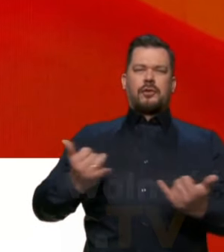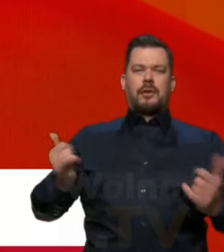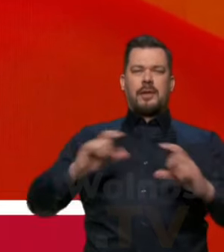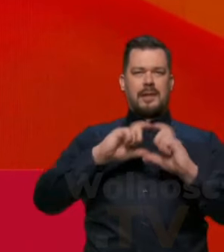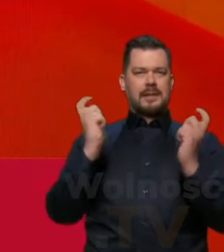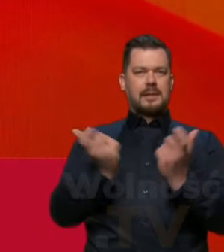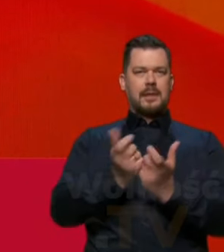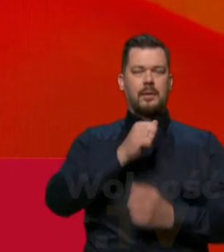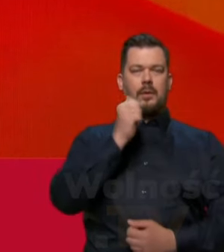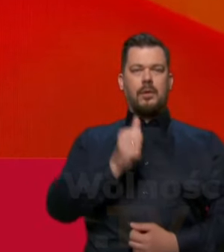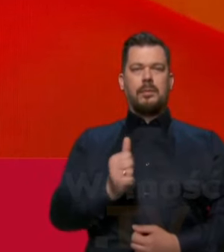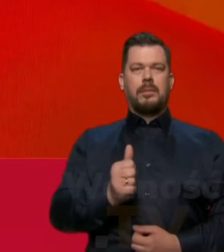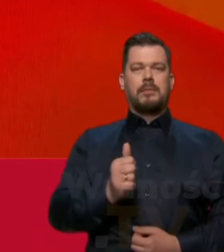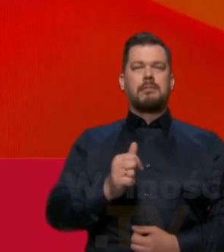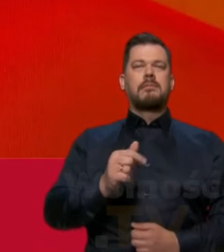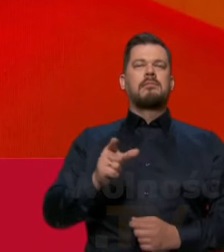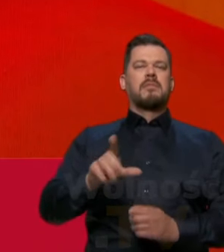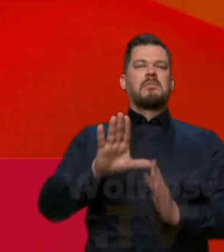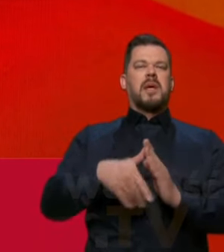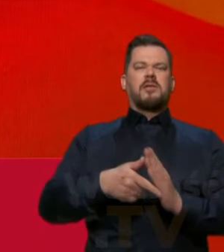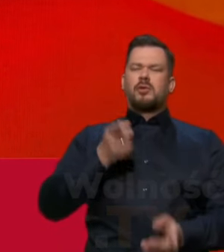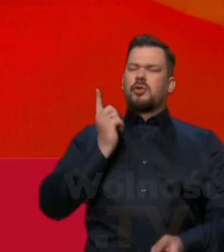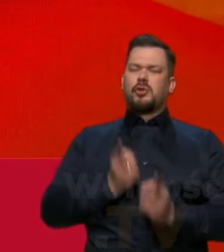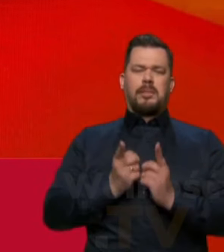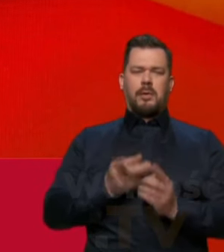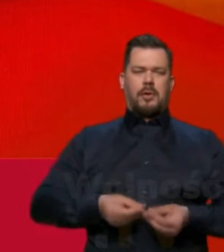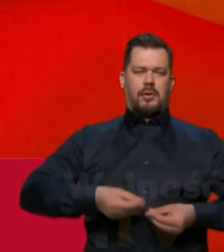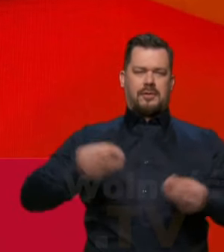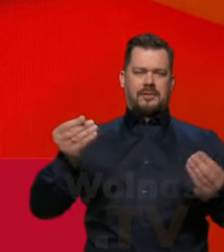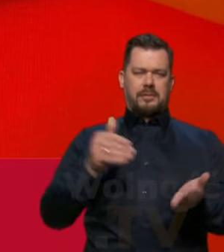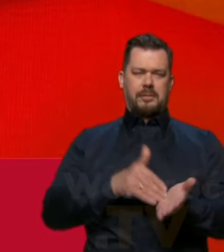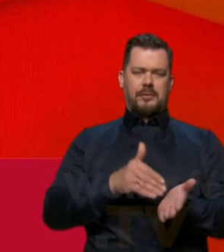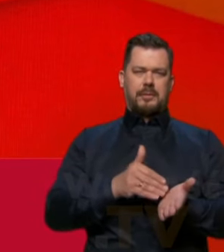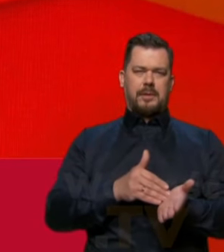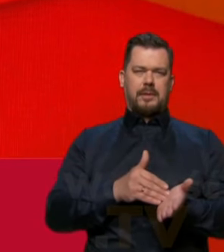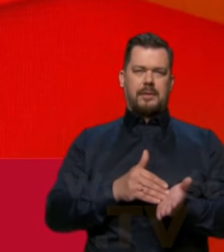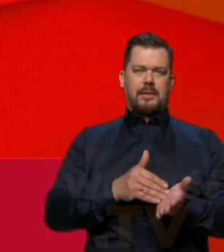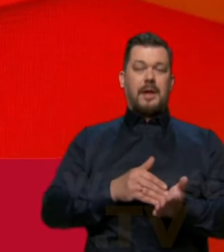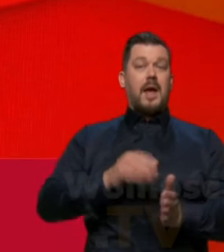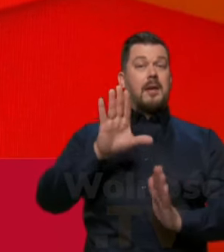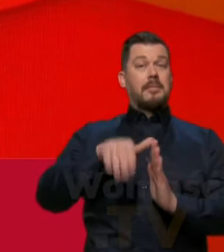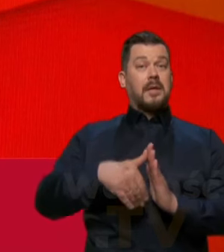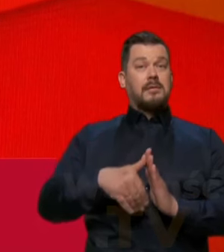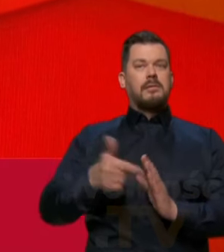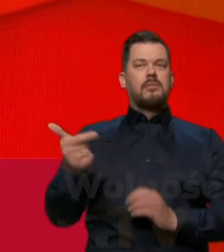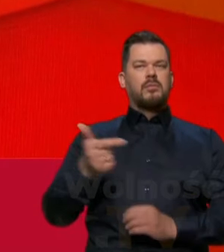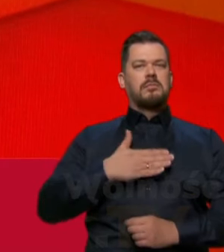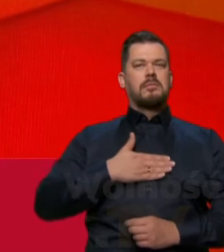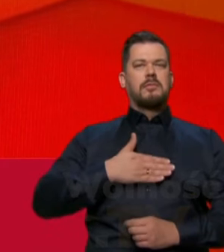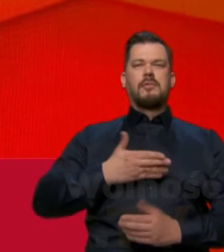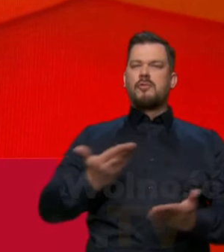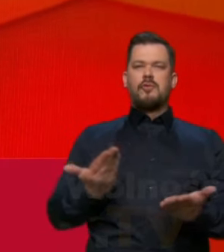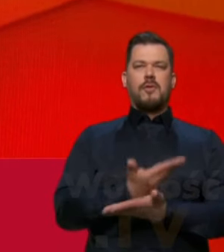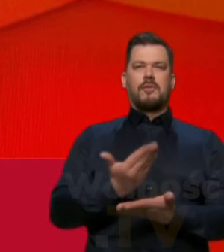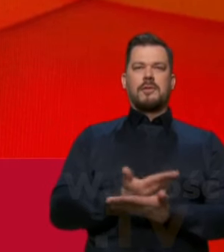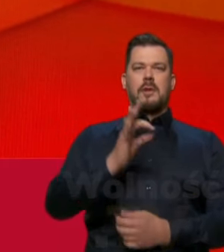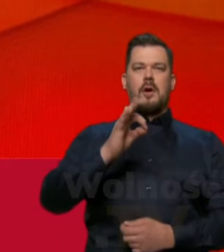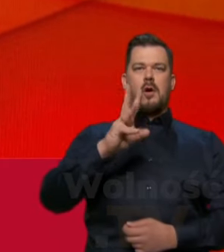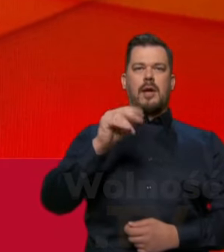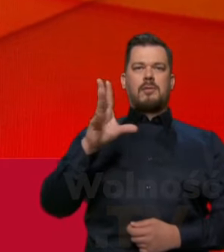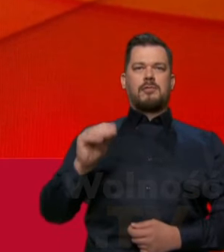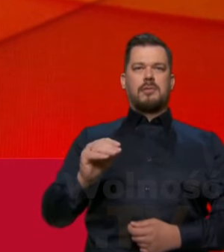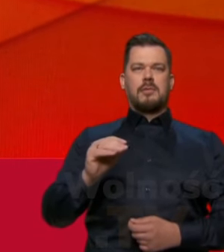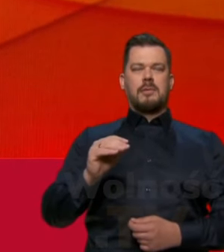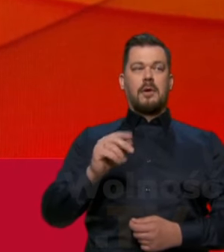Europy Środkowej. Jest miastem, które się szybko rozwija i jest miastem, które będzie miało nowoczesną dzielnicę Okęcie dzięki temu,